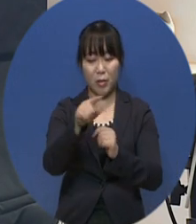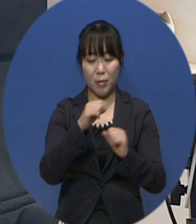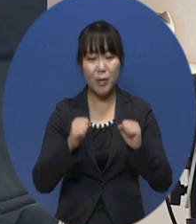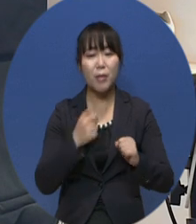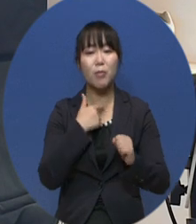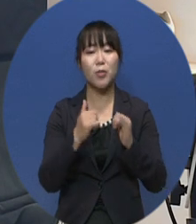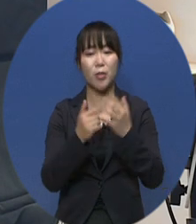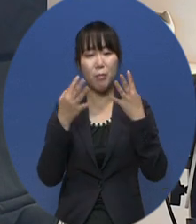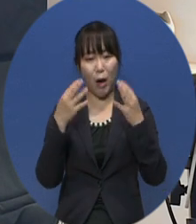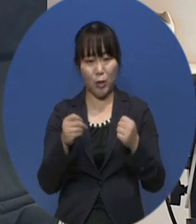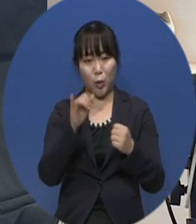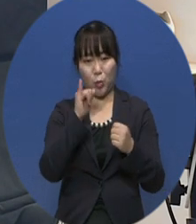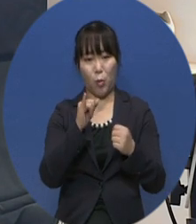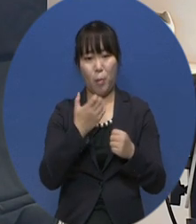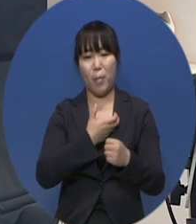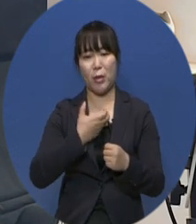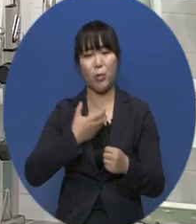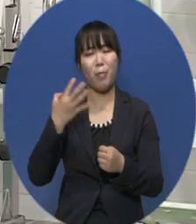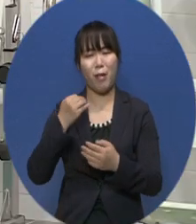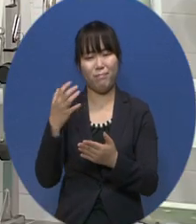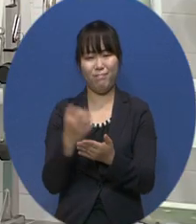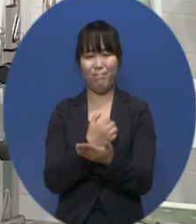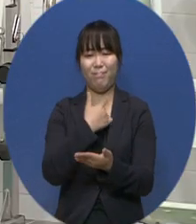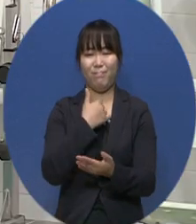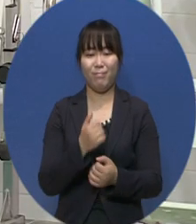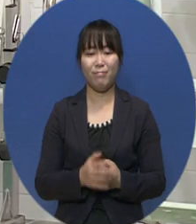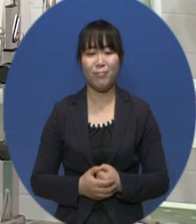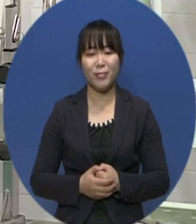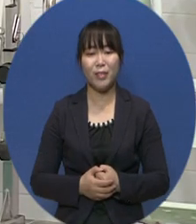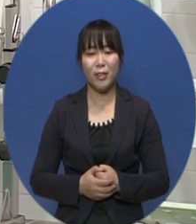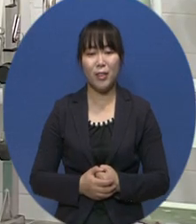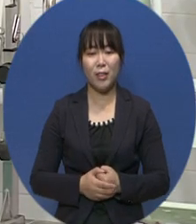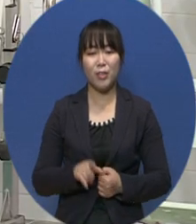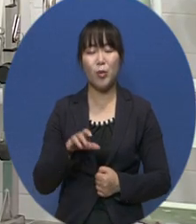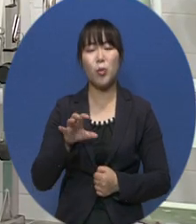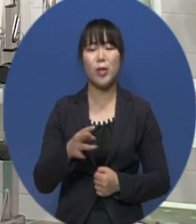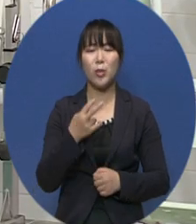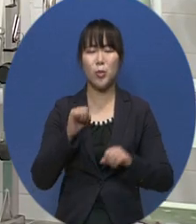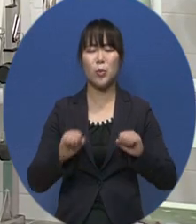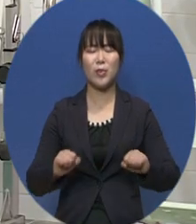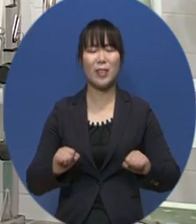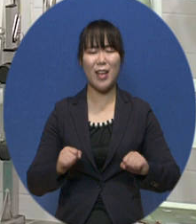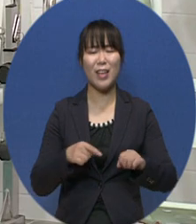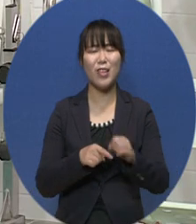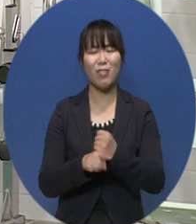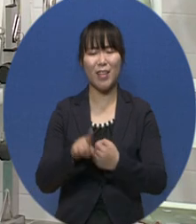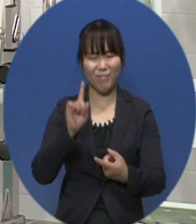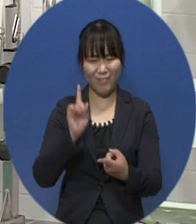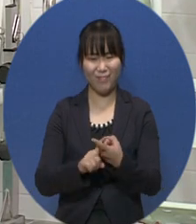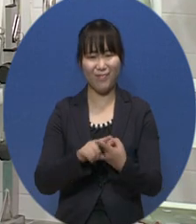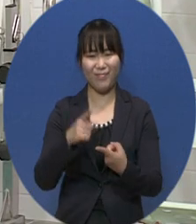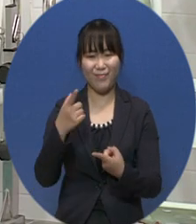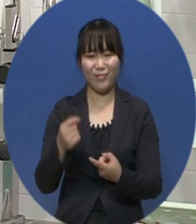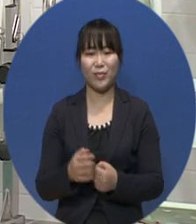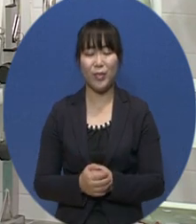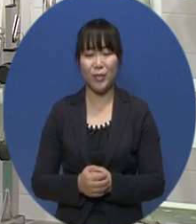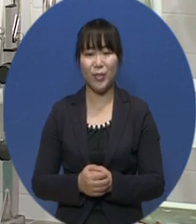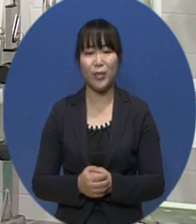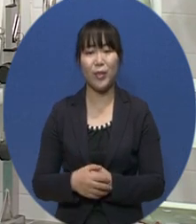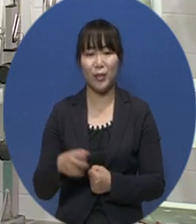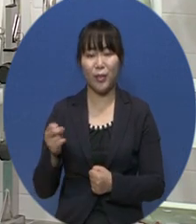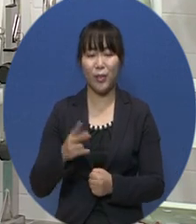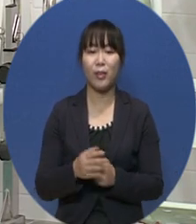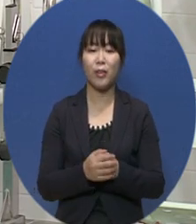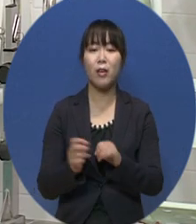거기서 메달도 많이들 따셨습니다. 네. 국립재활병원이 존재 이유가 네. 여기에 있습니다. 네. 야. 자, 그리고요.